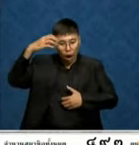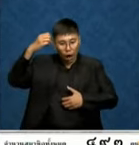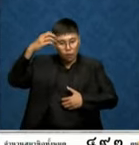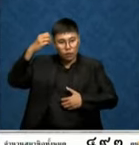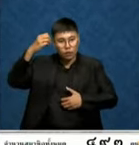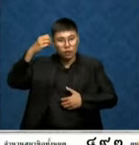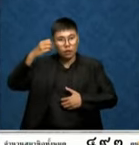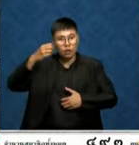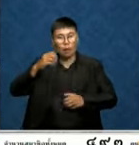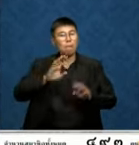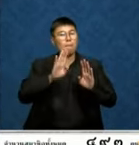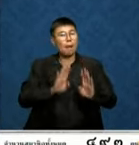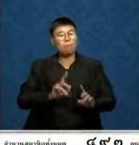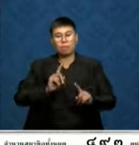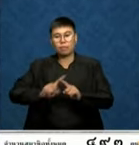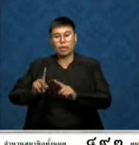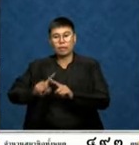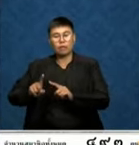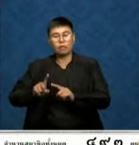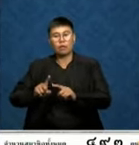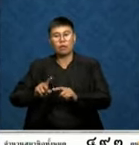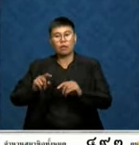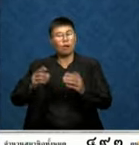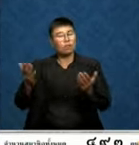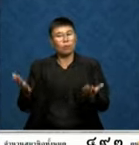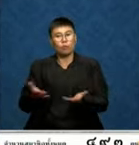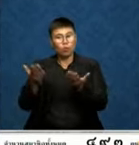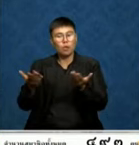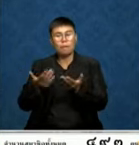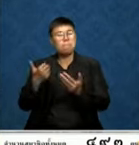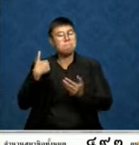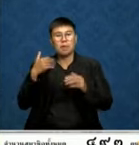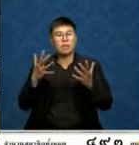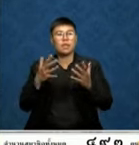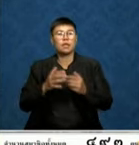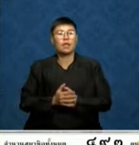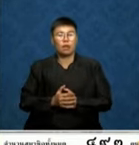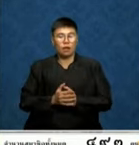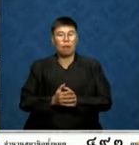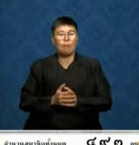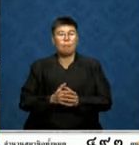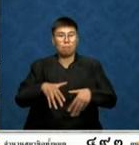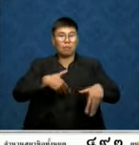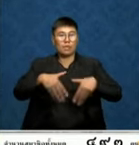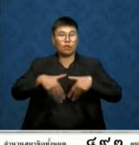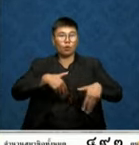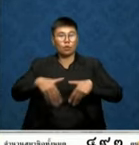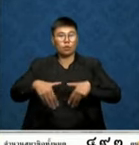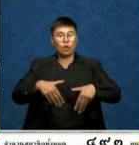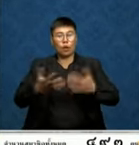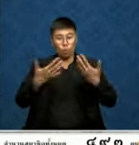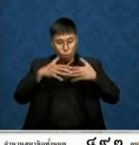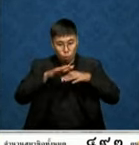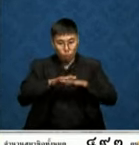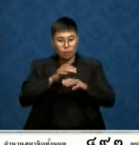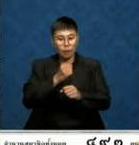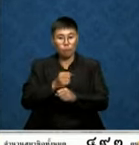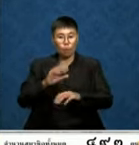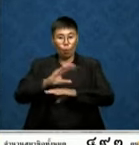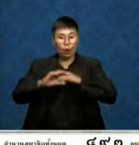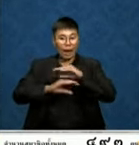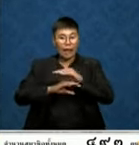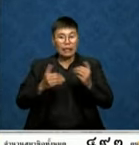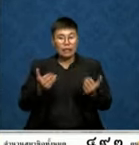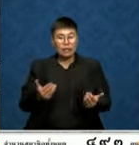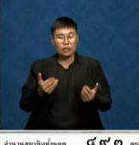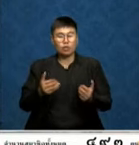รูปแบบอื่นๆก็ยังไม่ได้รับการสนับสนุนนั่นหมายความว่าประชาชนหากเข้าร่วมโครงการนี้ผลิตไฟฟ้า